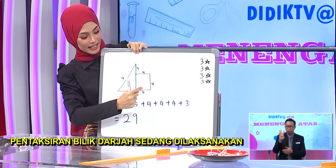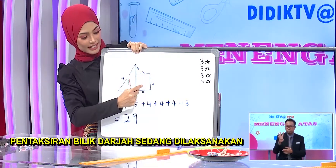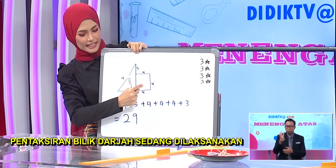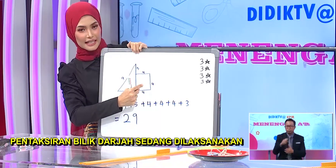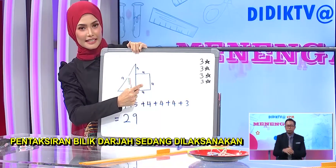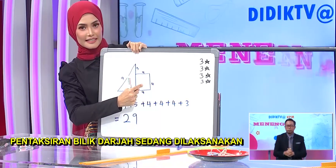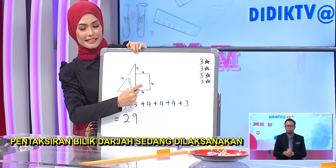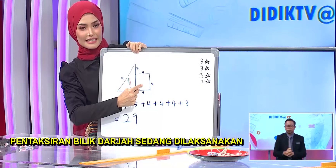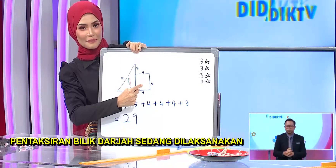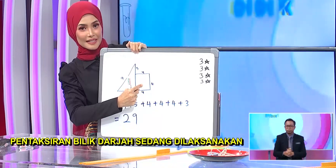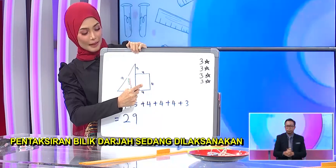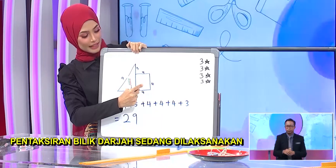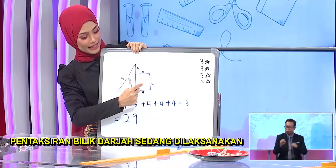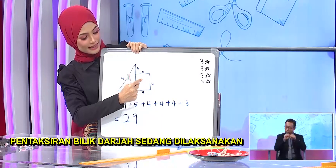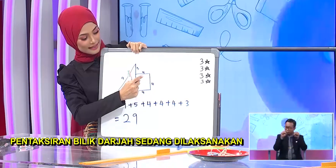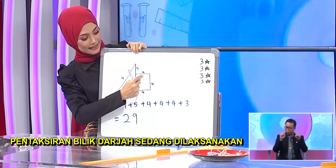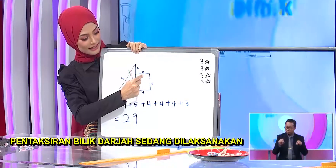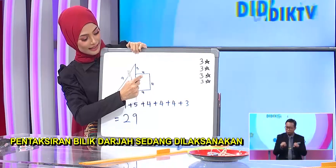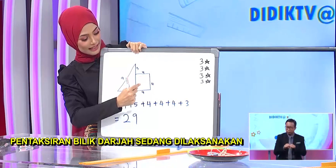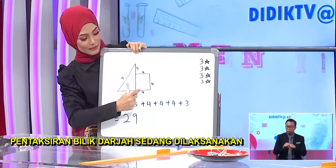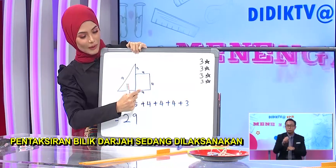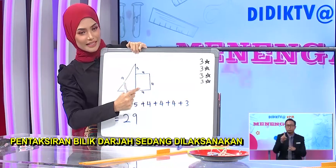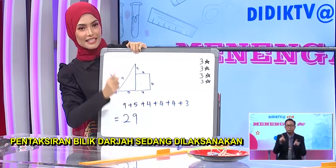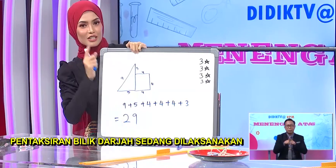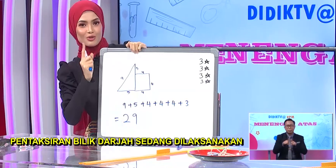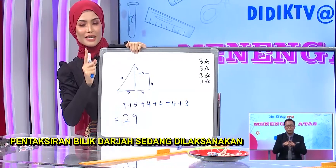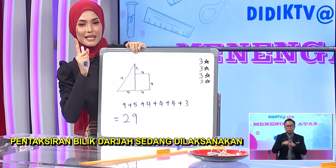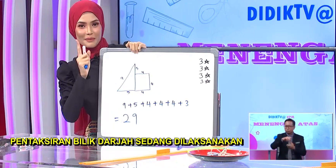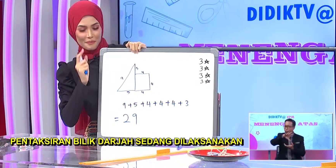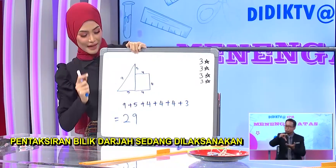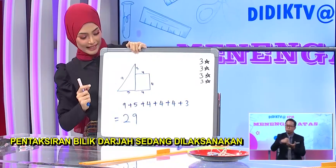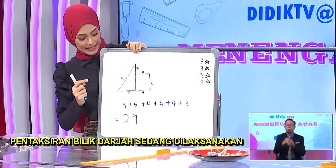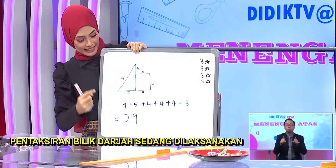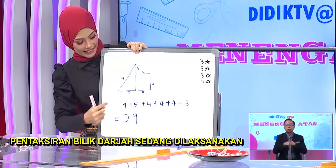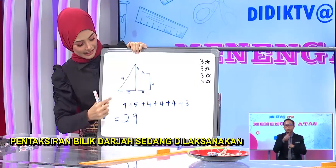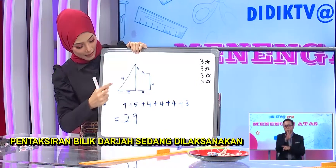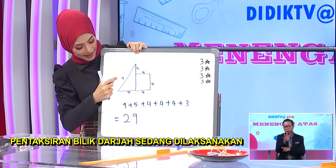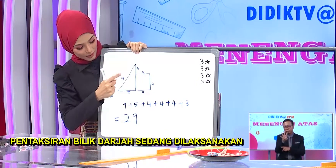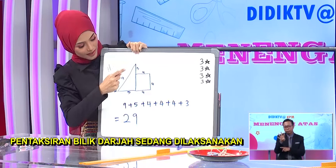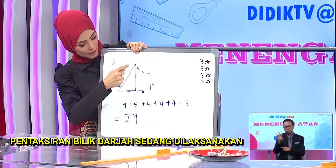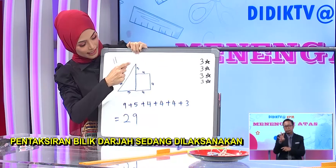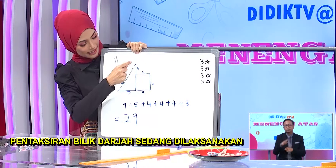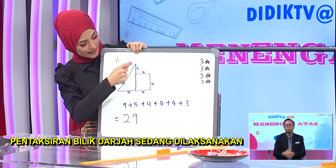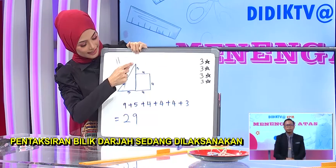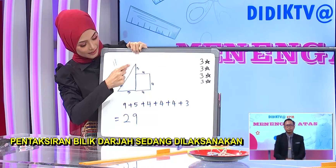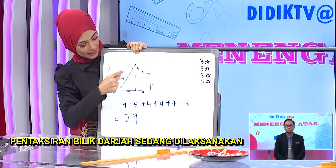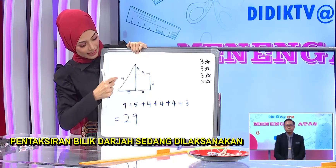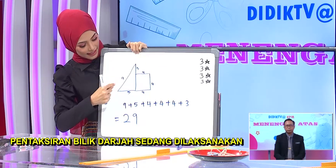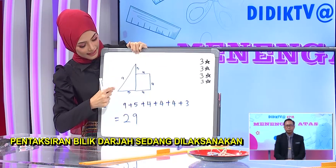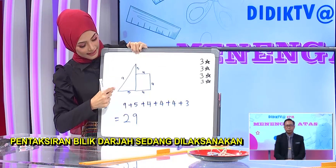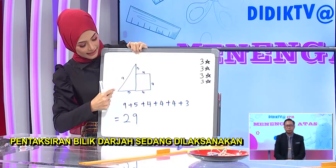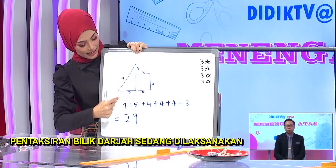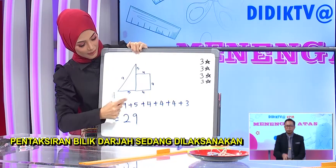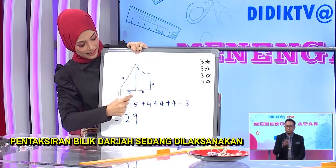memenangkan ini adalah segiempat sama dari sisi diatas dan dibawahnya juga empat jadi kita tambahkan semua semulakan dari sini